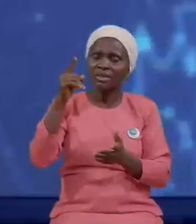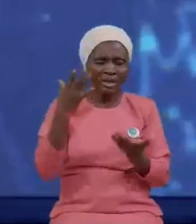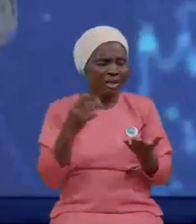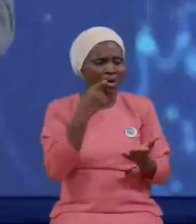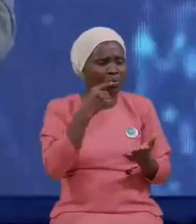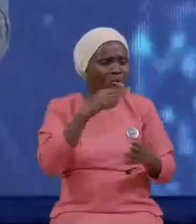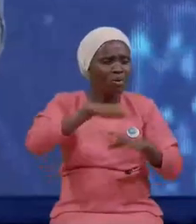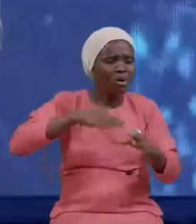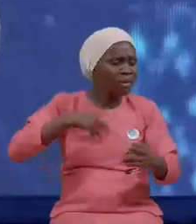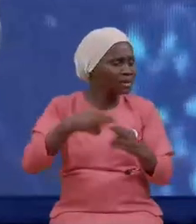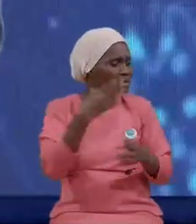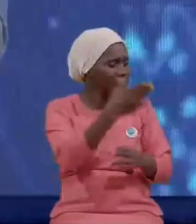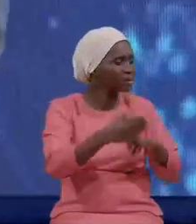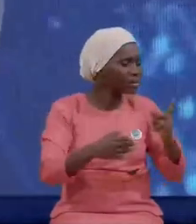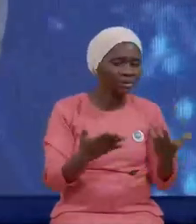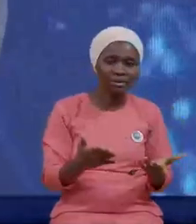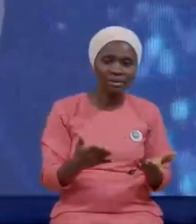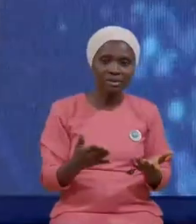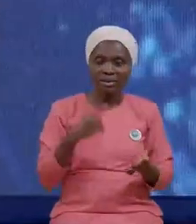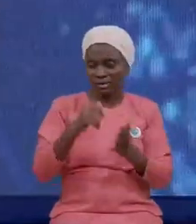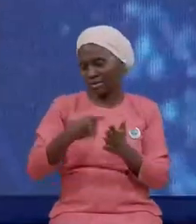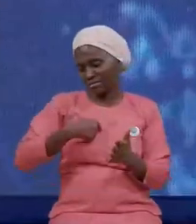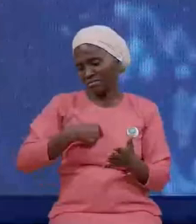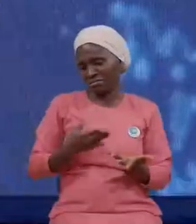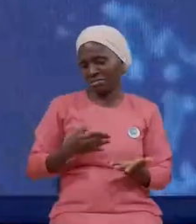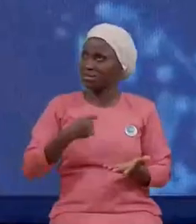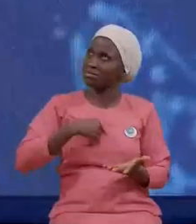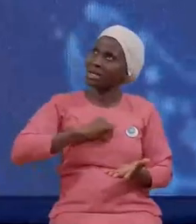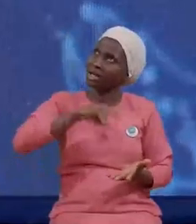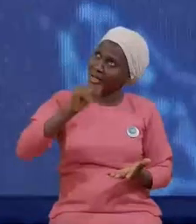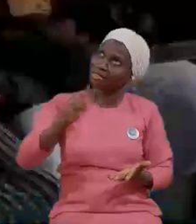Je suis tel, tel, j'ai besoin de ta paix.